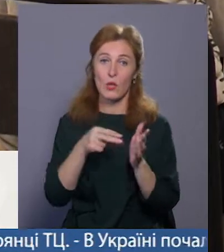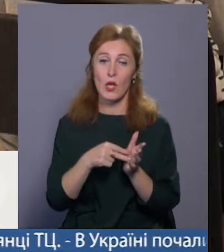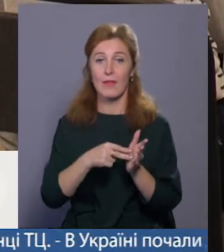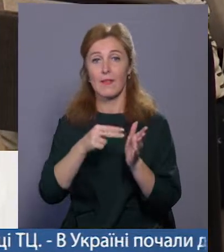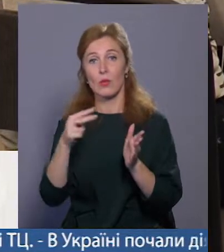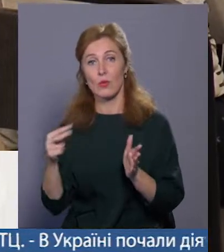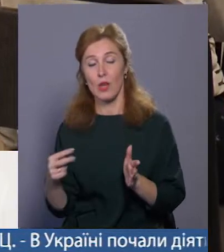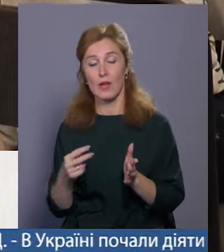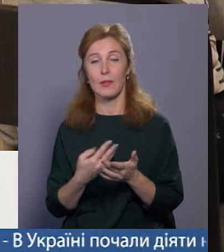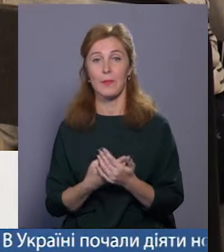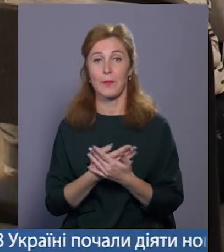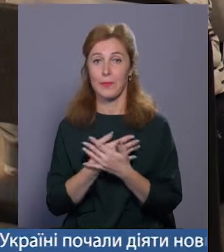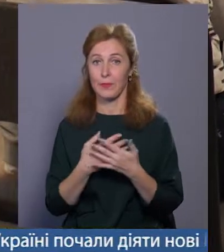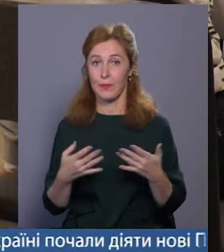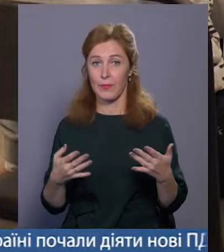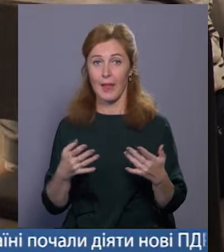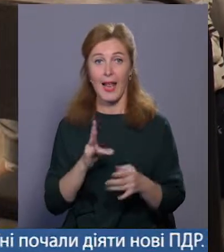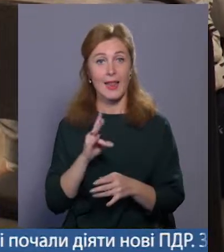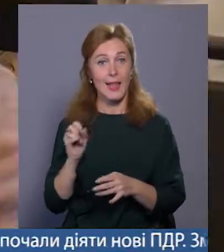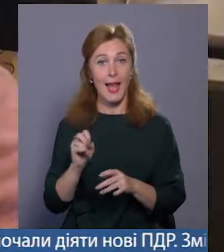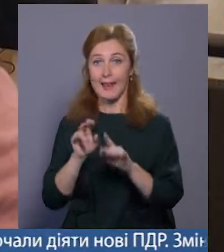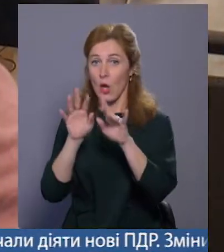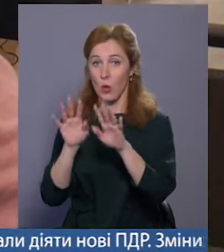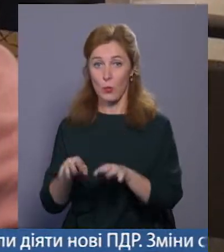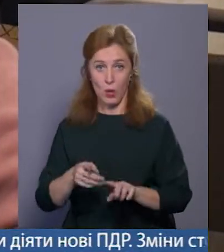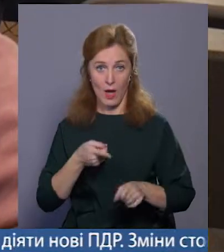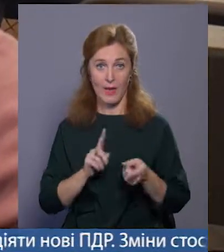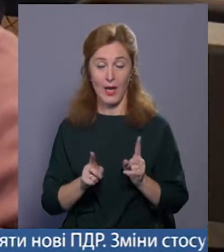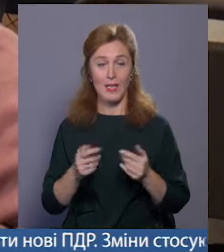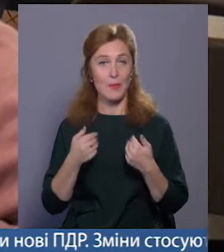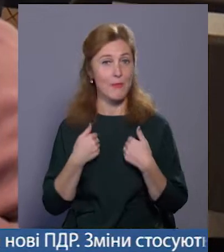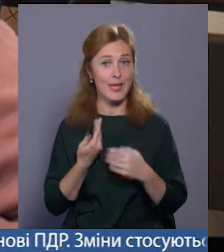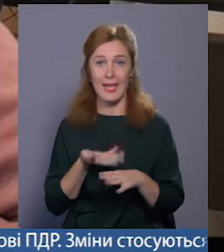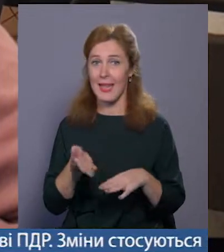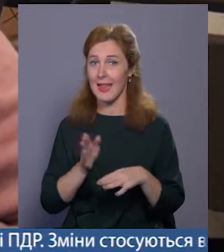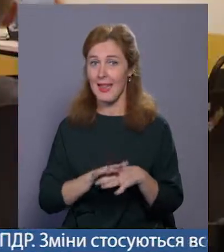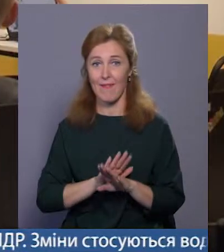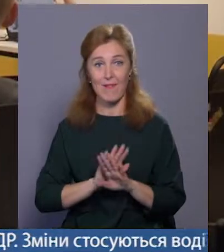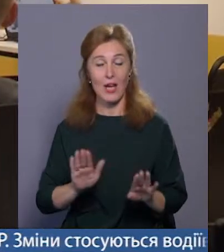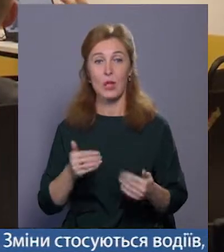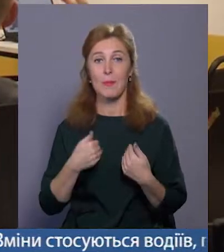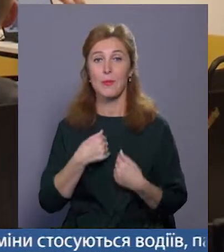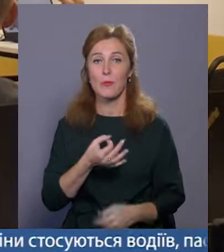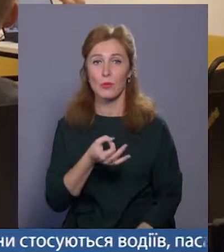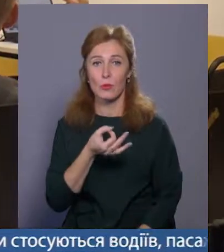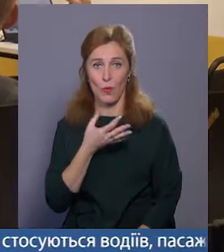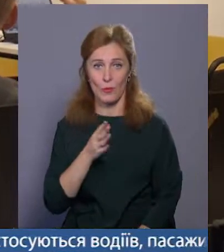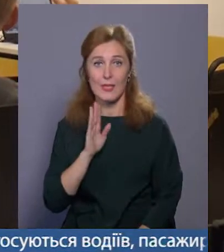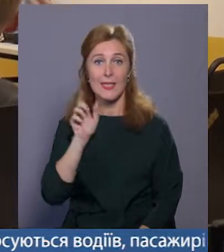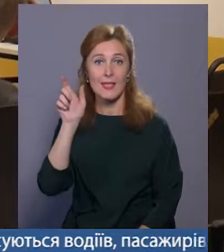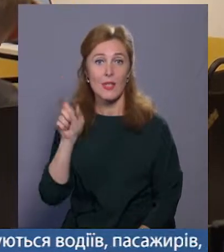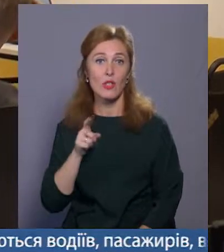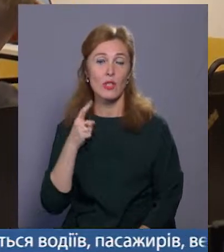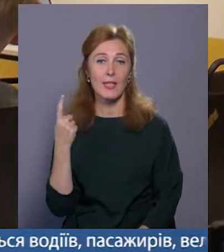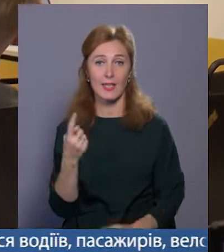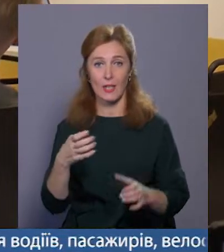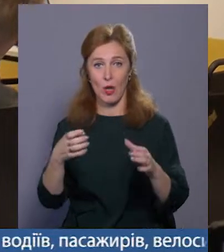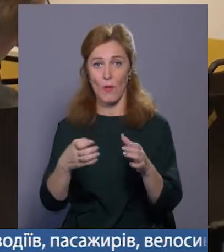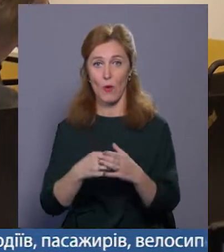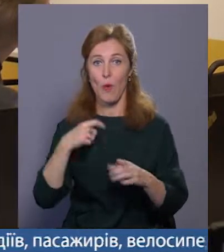не на комп'ютері, а в реальності. Мені не важко, мені подобається. Вікторія – єдина дівчинка у групі,